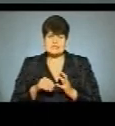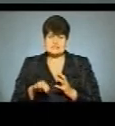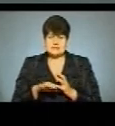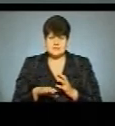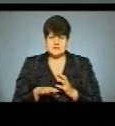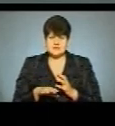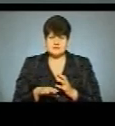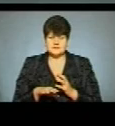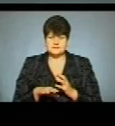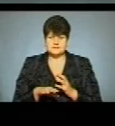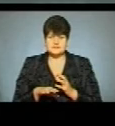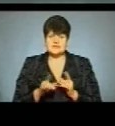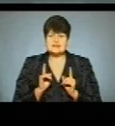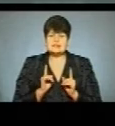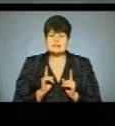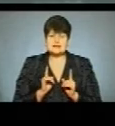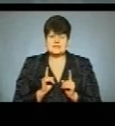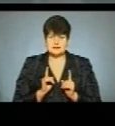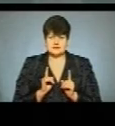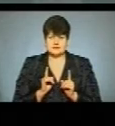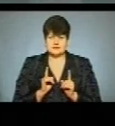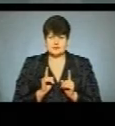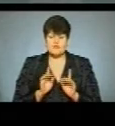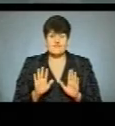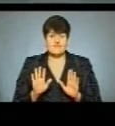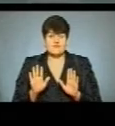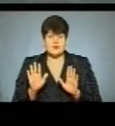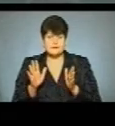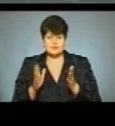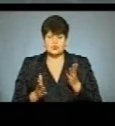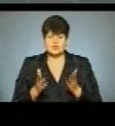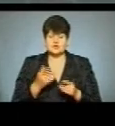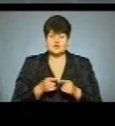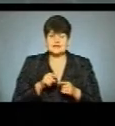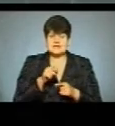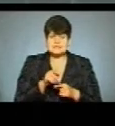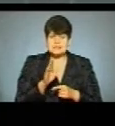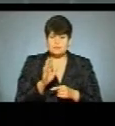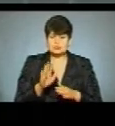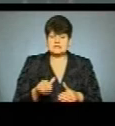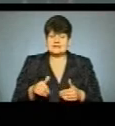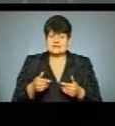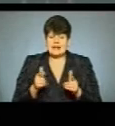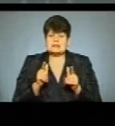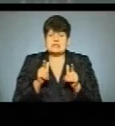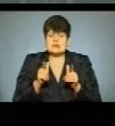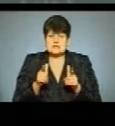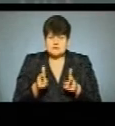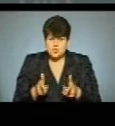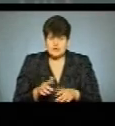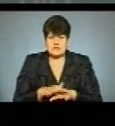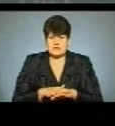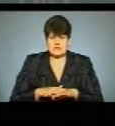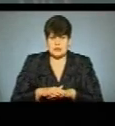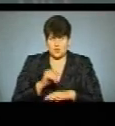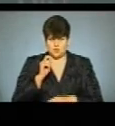українські земельні ділянки, тільки у випадку, якщо на це буде дана згода народу